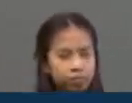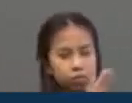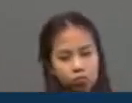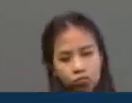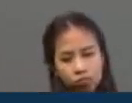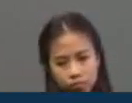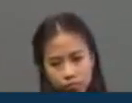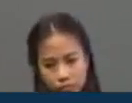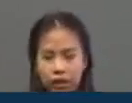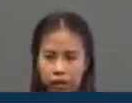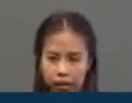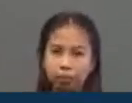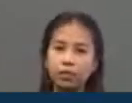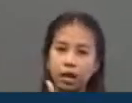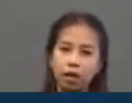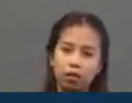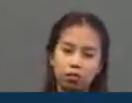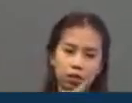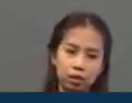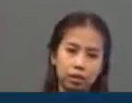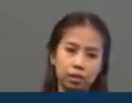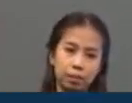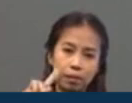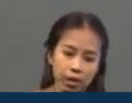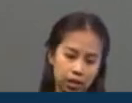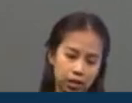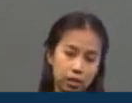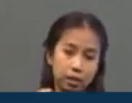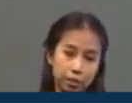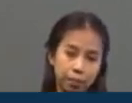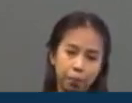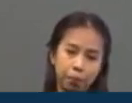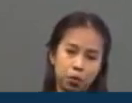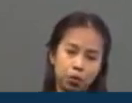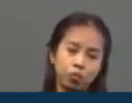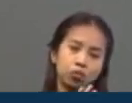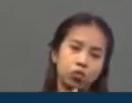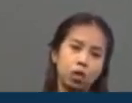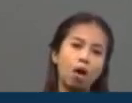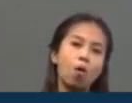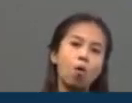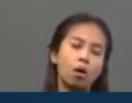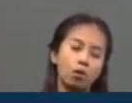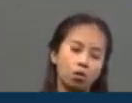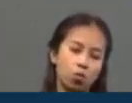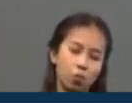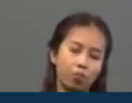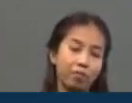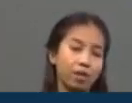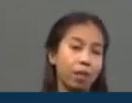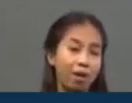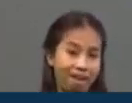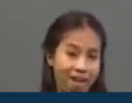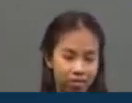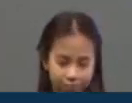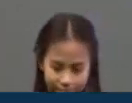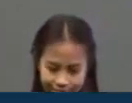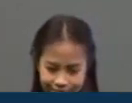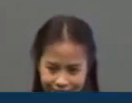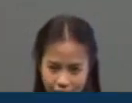ยในขณะเดียวกันเจ้าหน้าที่ฝ่ายความมั่นคงก็ต้องซักซ้อมแผนการบริหารควบคุมดูแลเพื่อไม่ให้เกิดความรุนแรงหรือเห